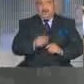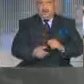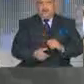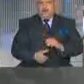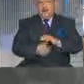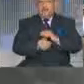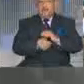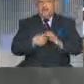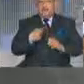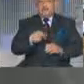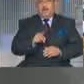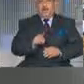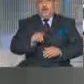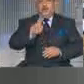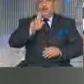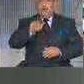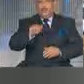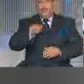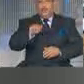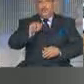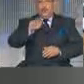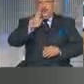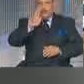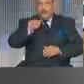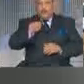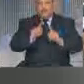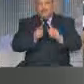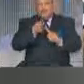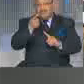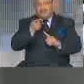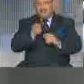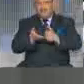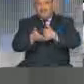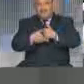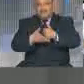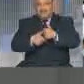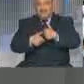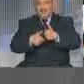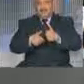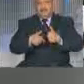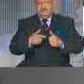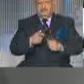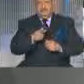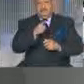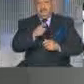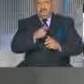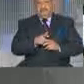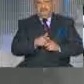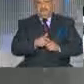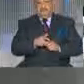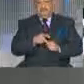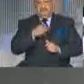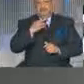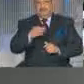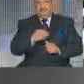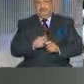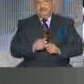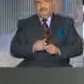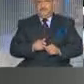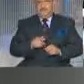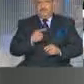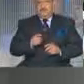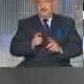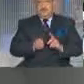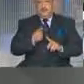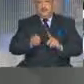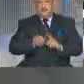وقع الاختيار على 6 مشاريع ستقام في نيجيريا والنيجر وأنغولا وجمهورية إفريقيا الوسطى والمالاوي بقيمة 2 مليار